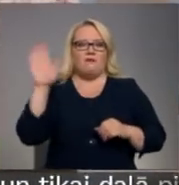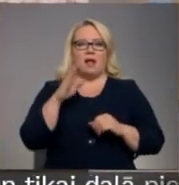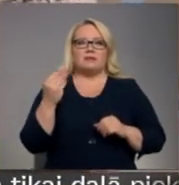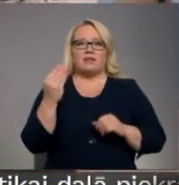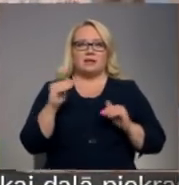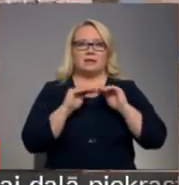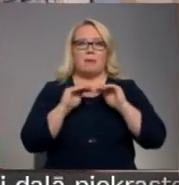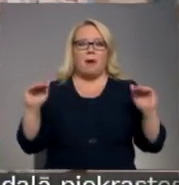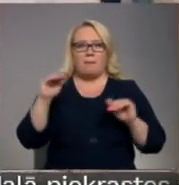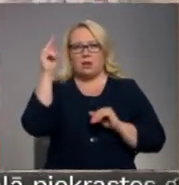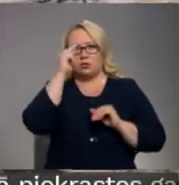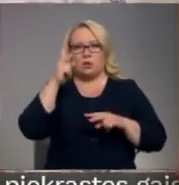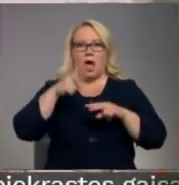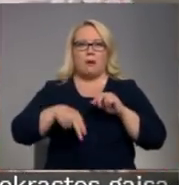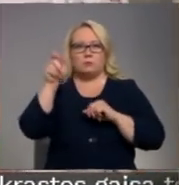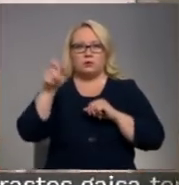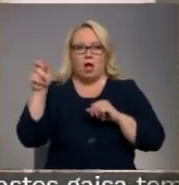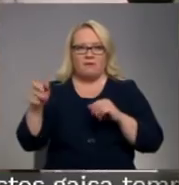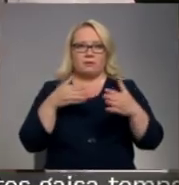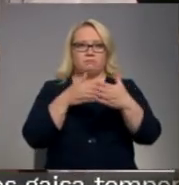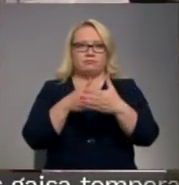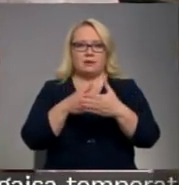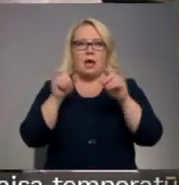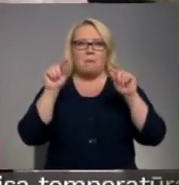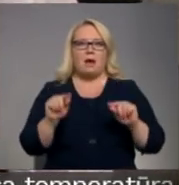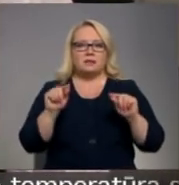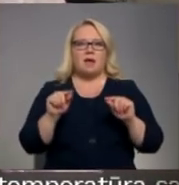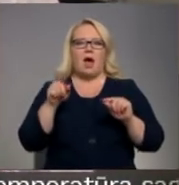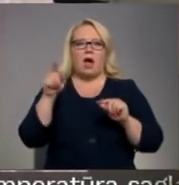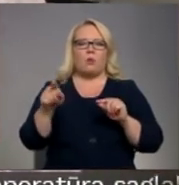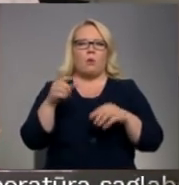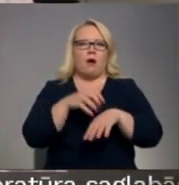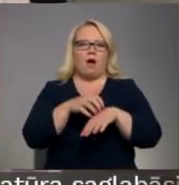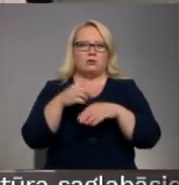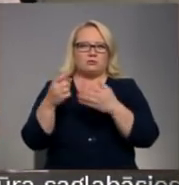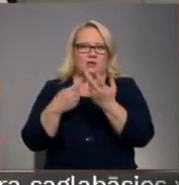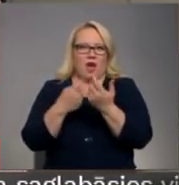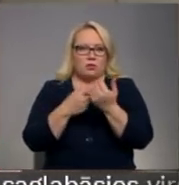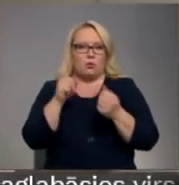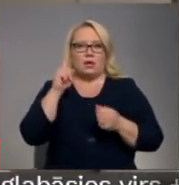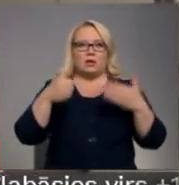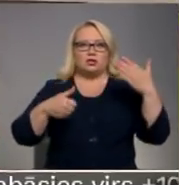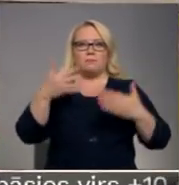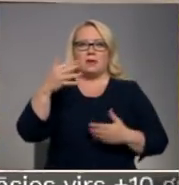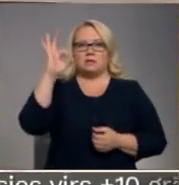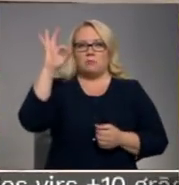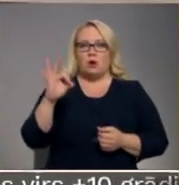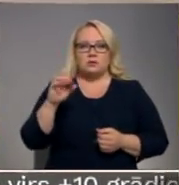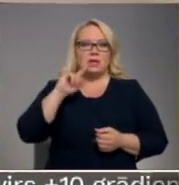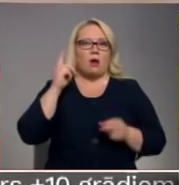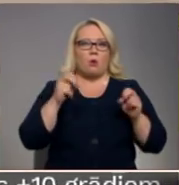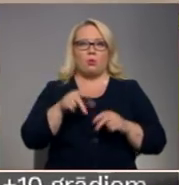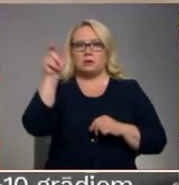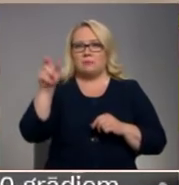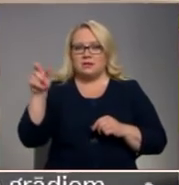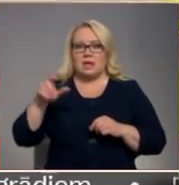finansēto pamatstudiju absolventi atduras pret krietni mazāku rezidentūras vietu skaitu, un tikai 65% jauno